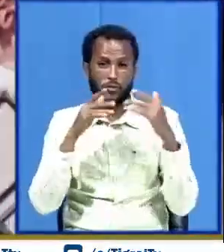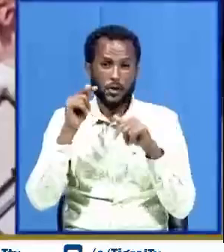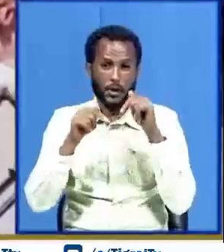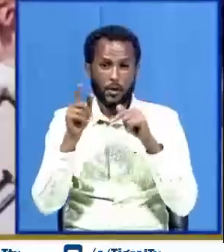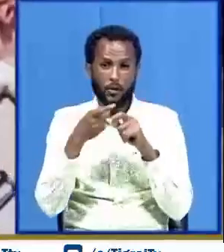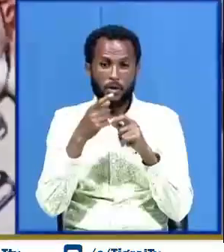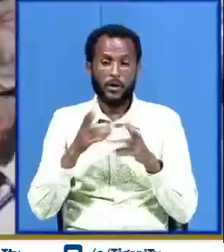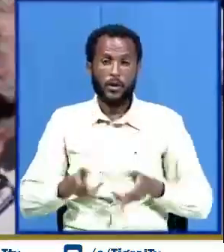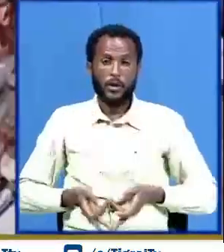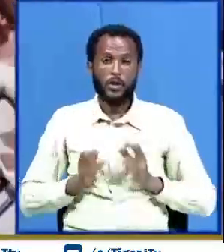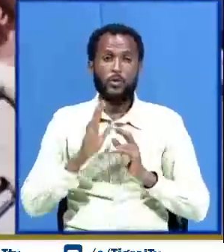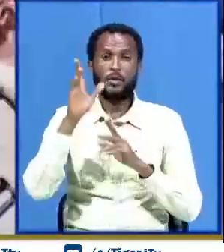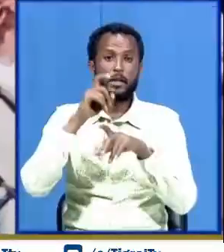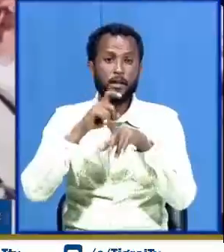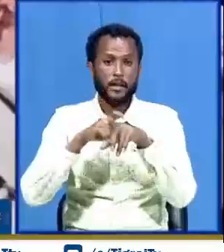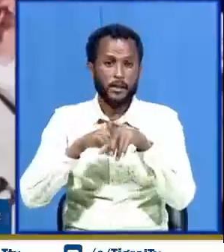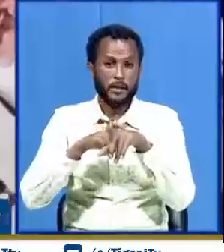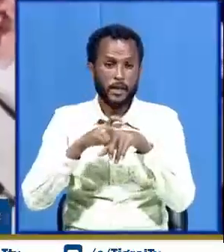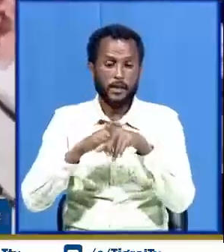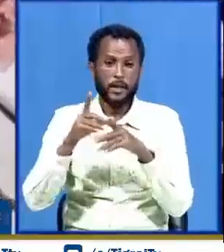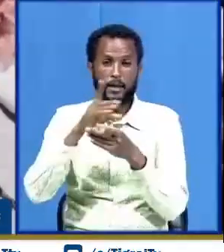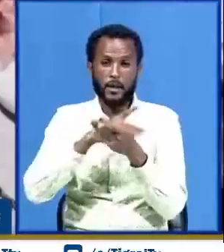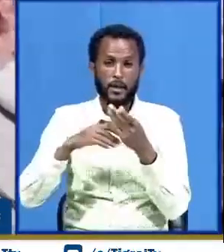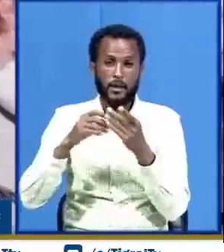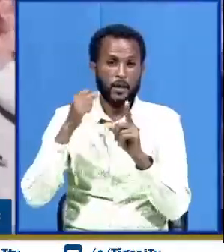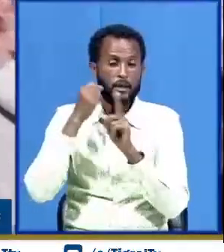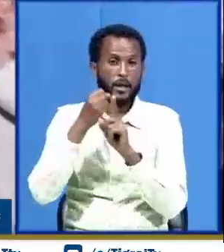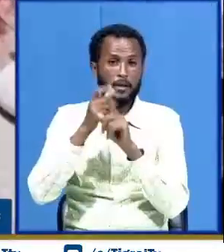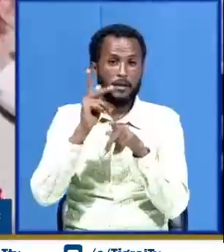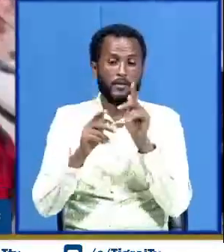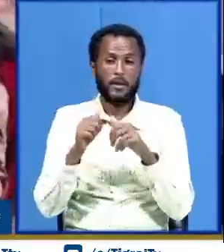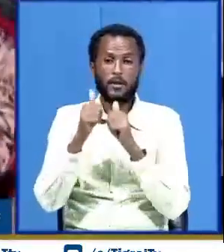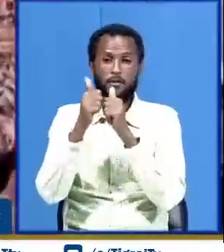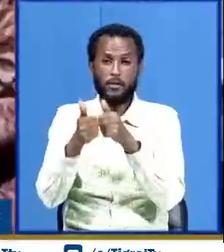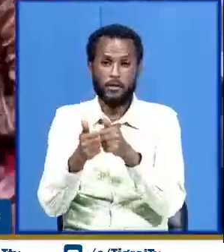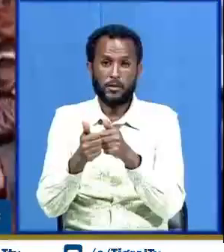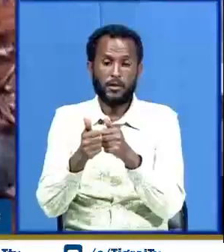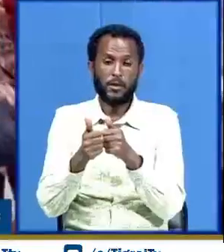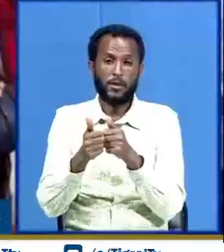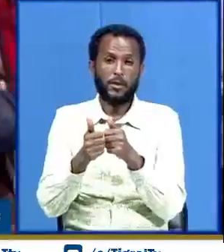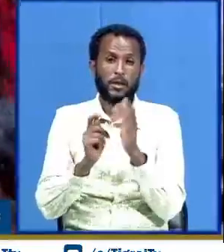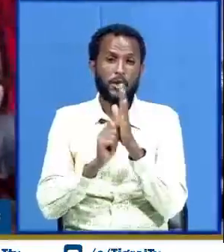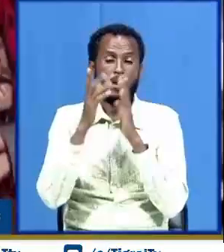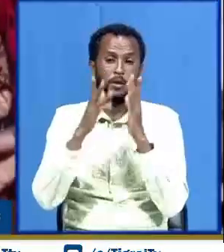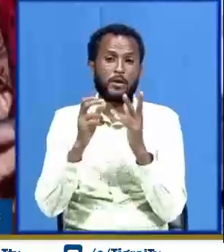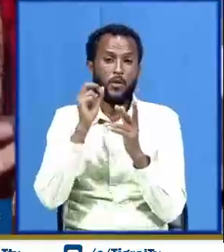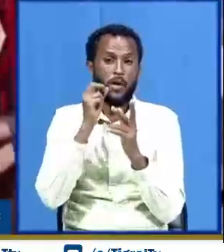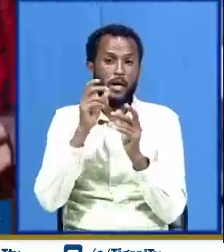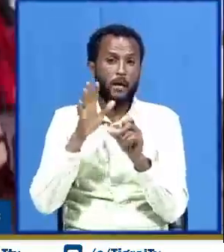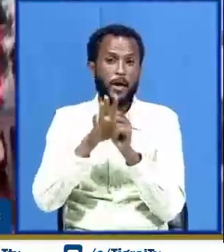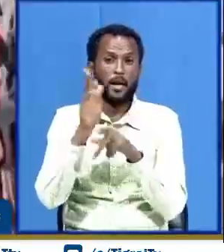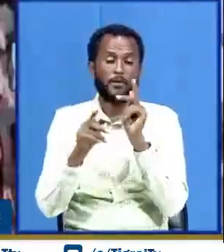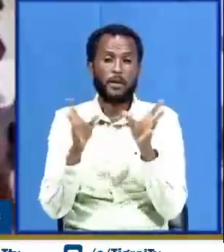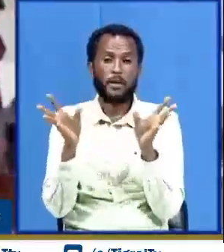ኮይነን ህይወተን ግዜአን ጥሪተን ሕልልአንን ንቓል ህዝቢ ትግራይ ዝወፍያ ዘለዋ ወያኒት ትግራዊት እየን እዘን ወያኒት ካብ መላእ ህዝቢ